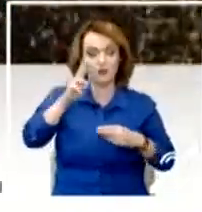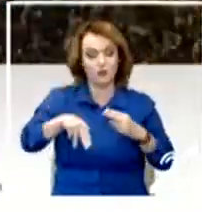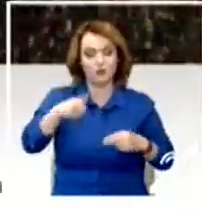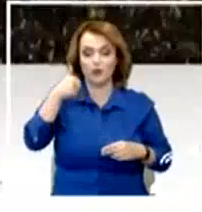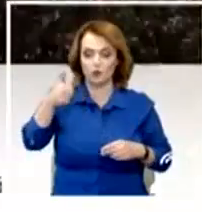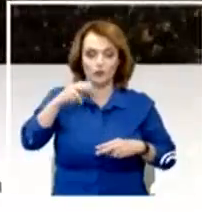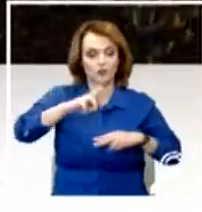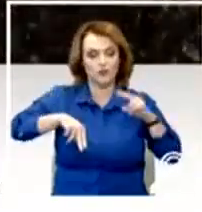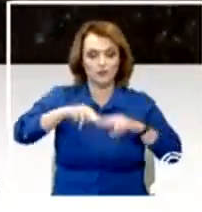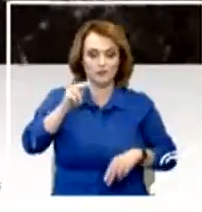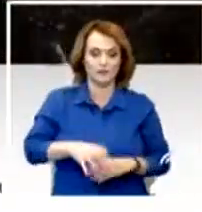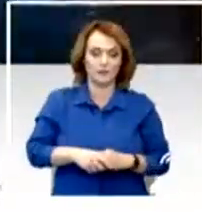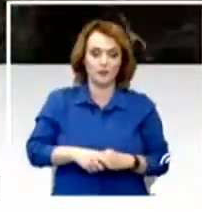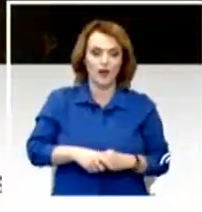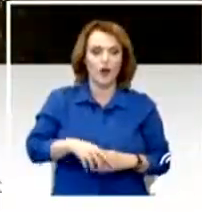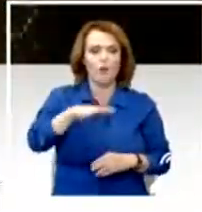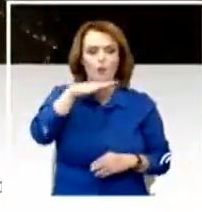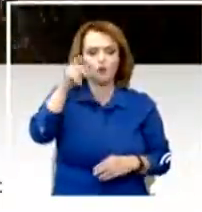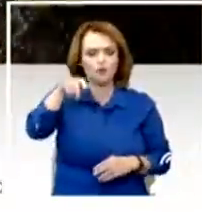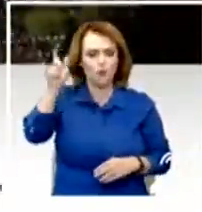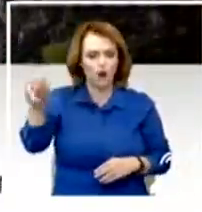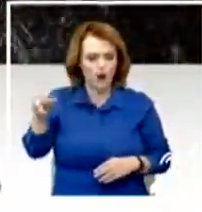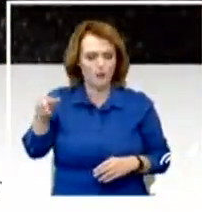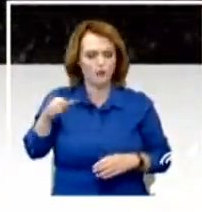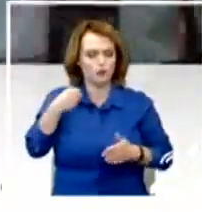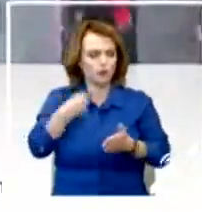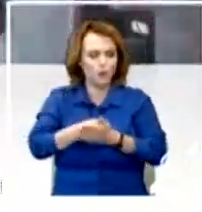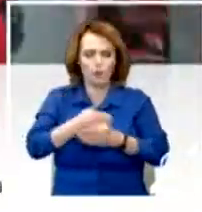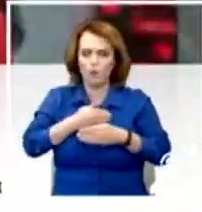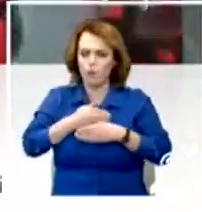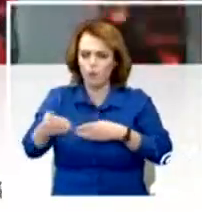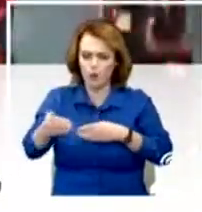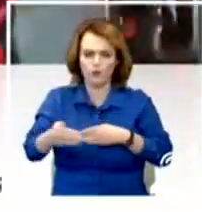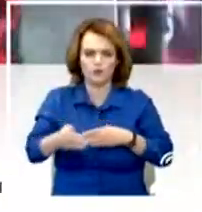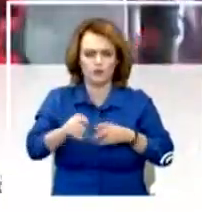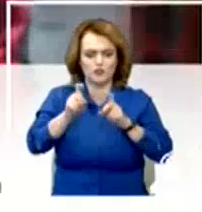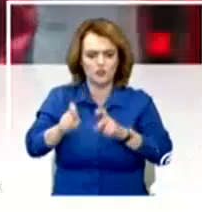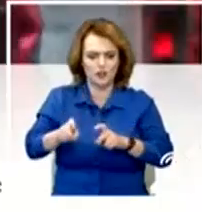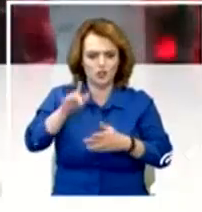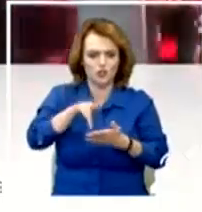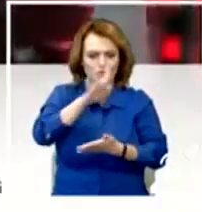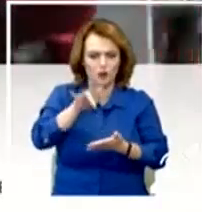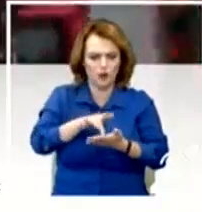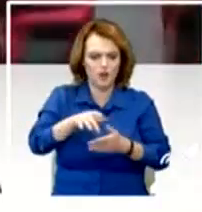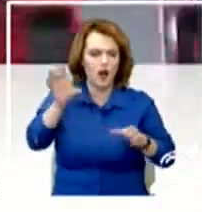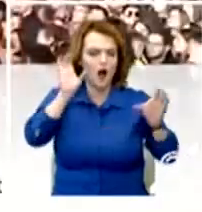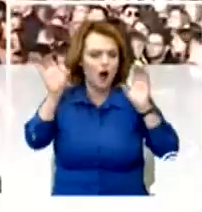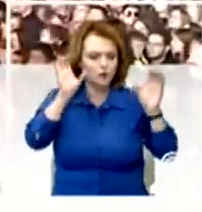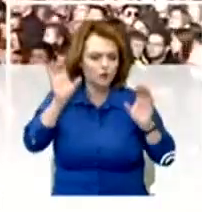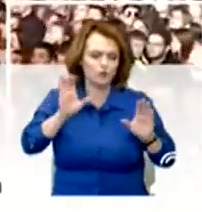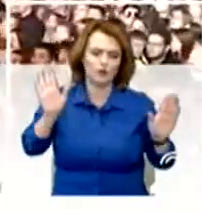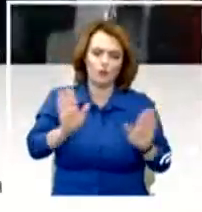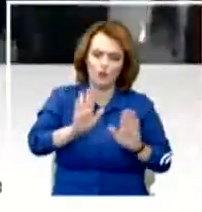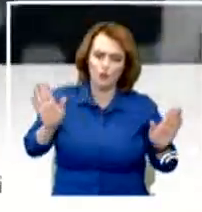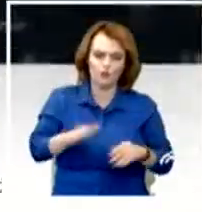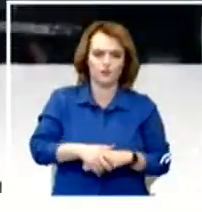stat până târziu ca să-și asculte artiștii îndrăgiți. Zdop și Zdup, frații Advahov sau Carla Dreams. A gustat din distracție și primarul